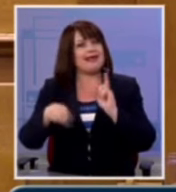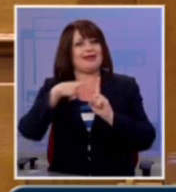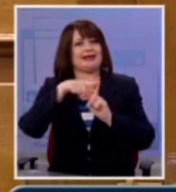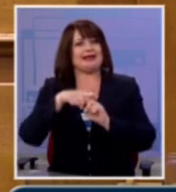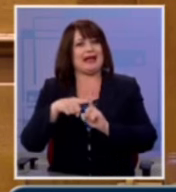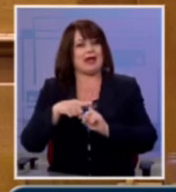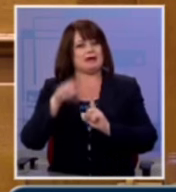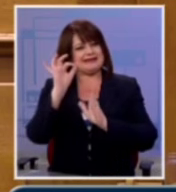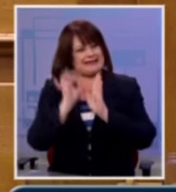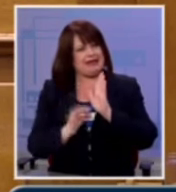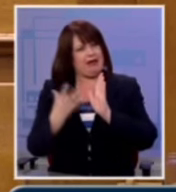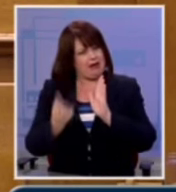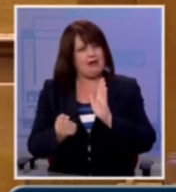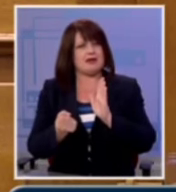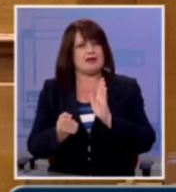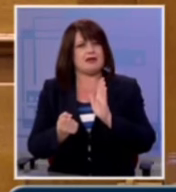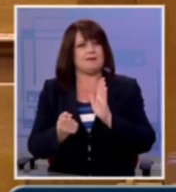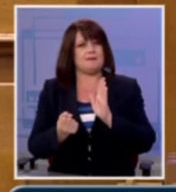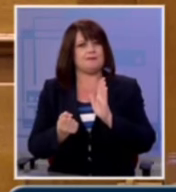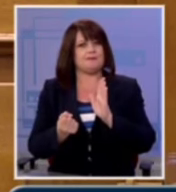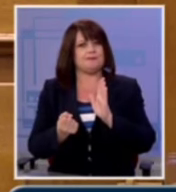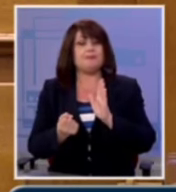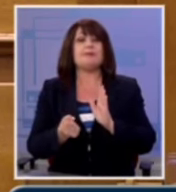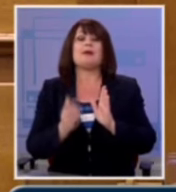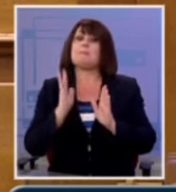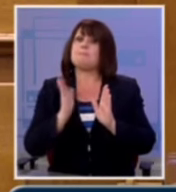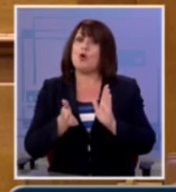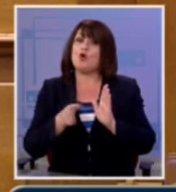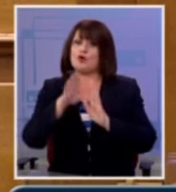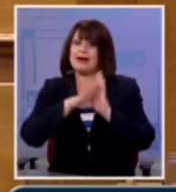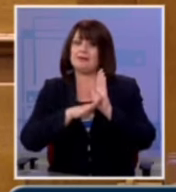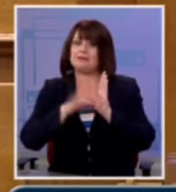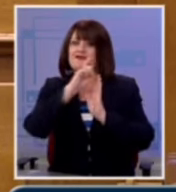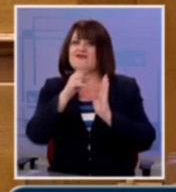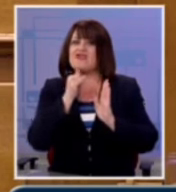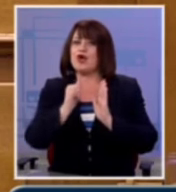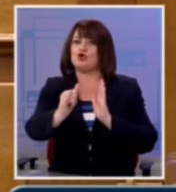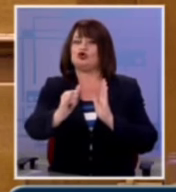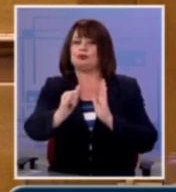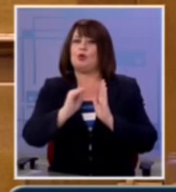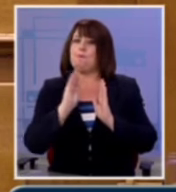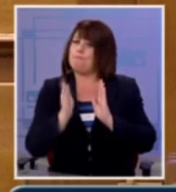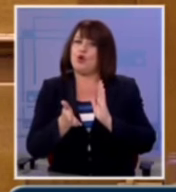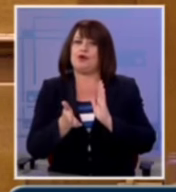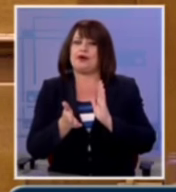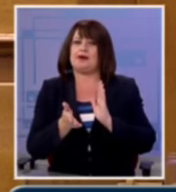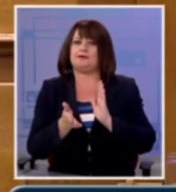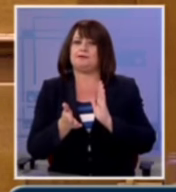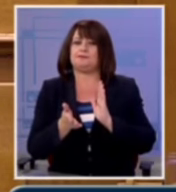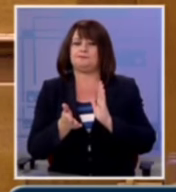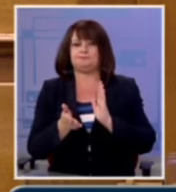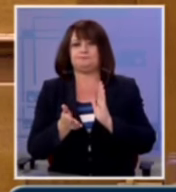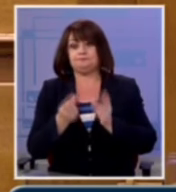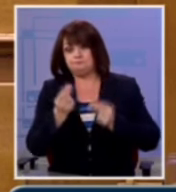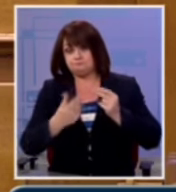στοιχεία, αυτή είναι η δεδομένη βάση, το καθιστά βιώσιμο σε σχέση με το